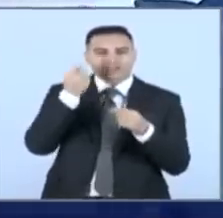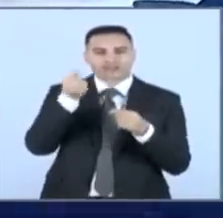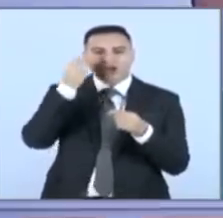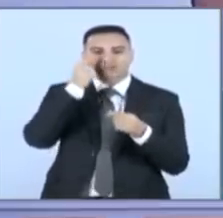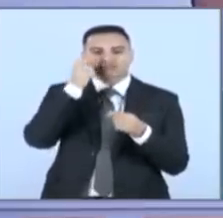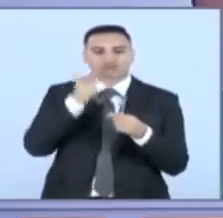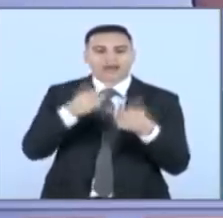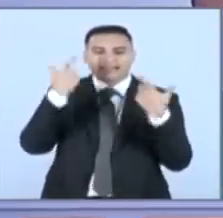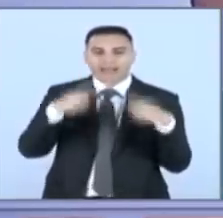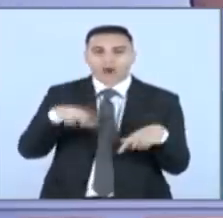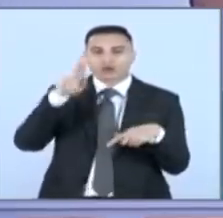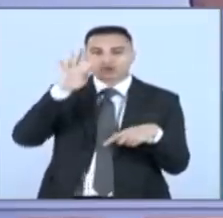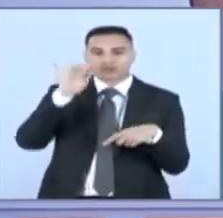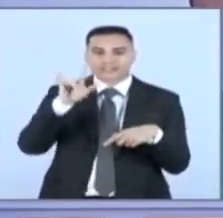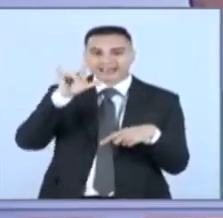والترجم للعربية